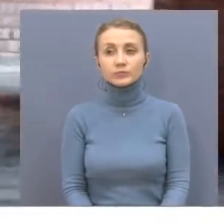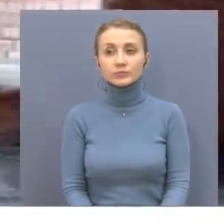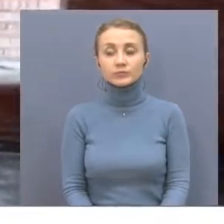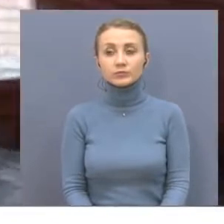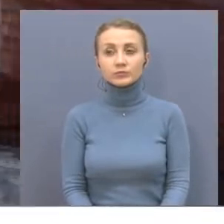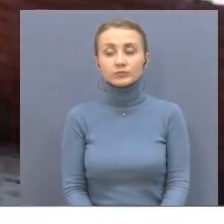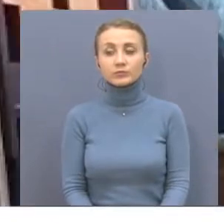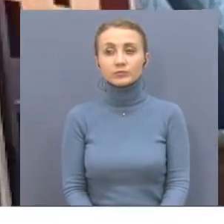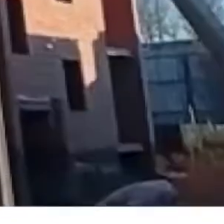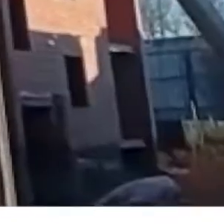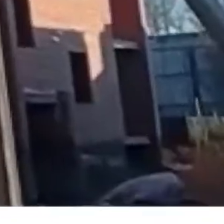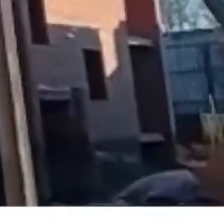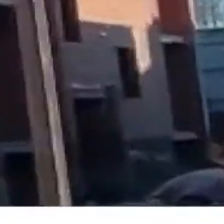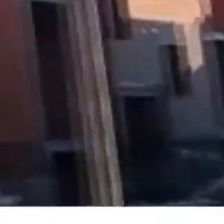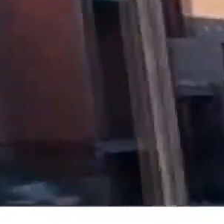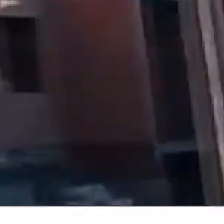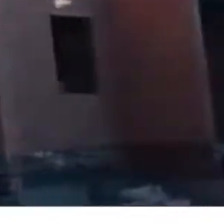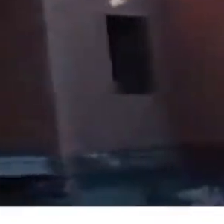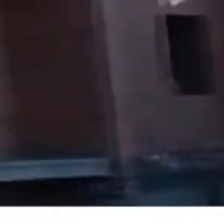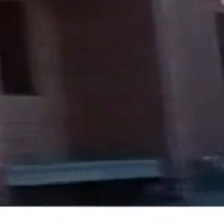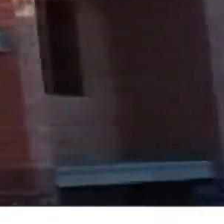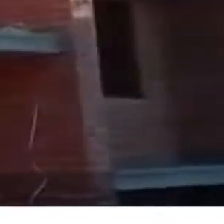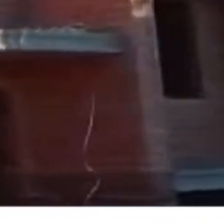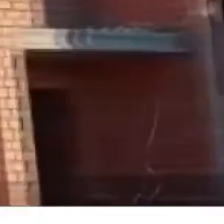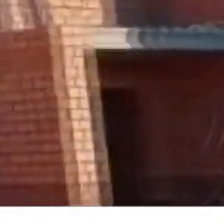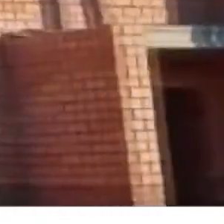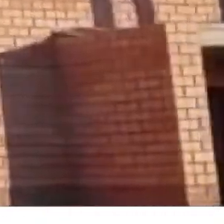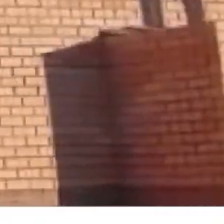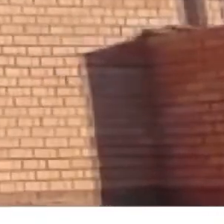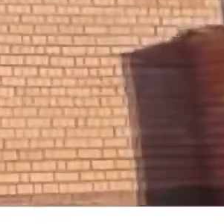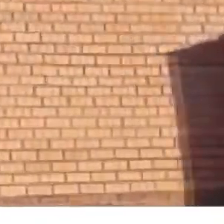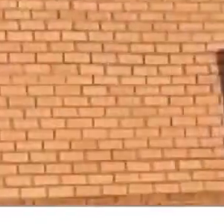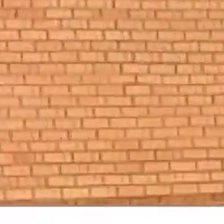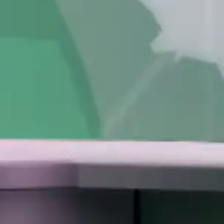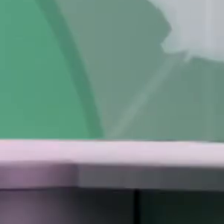болса керек. Абзал Азаматұлы, Алмас Асқаров, Жамбыл Балтаев, Көкше ақпарат.